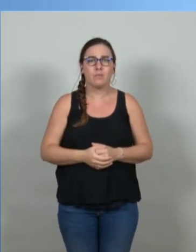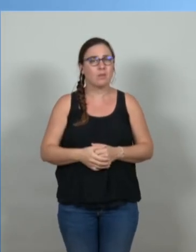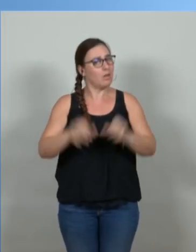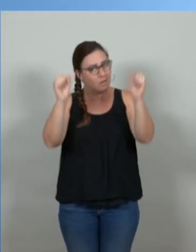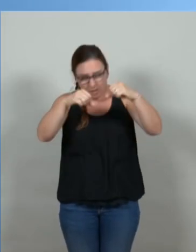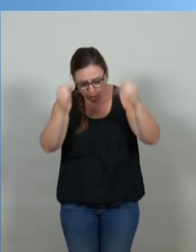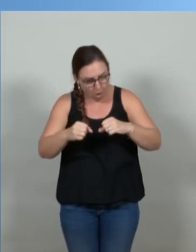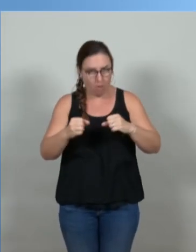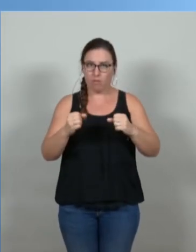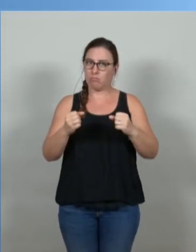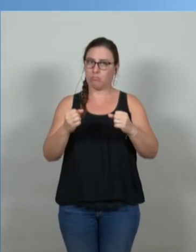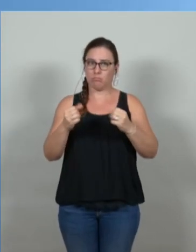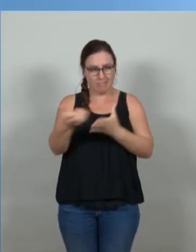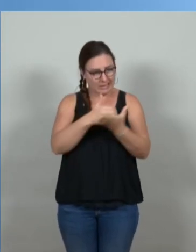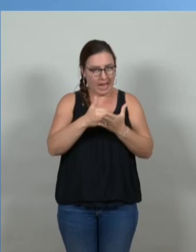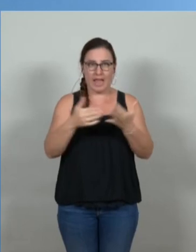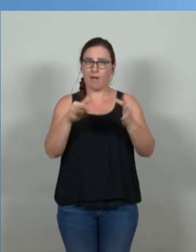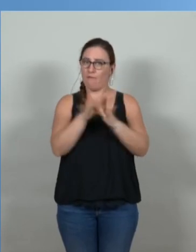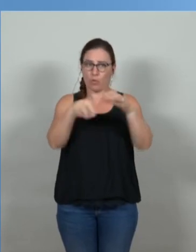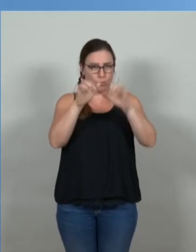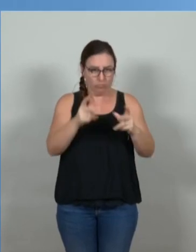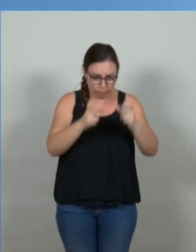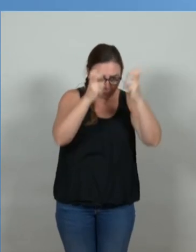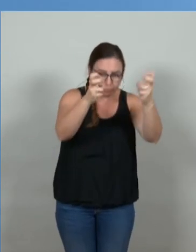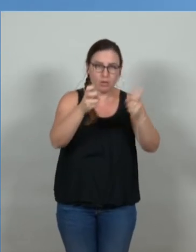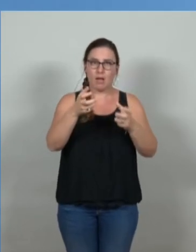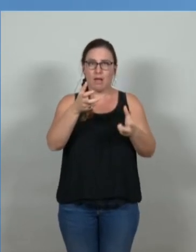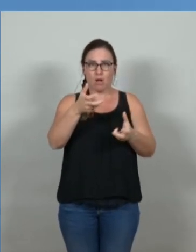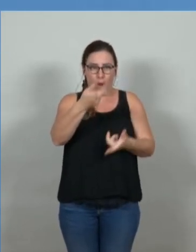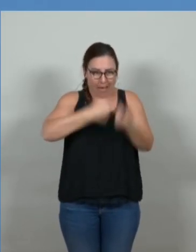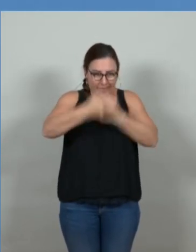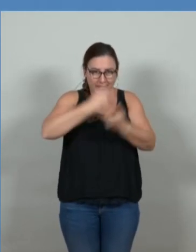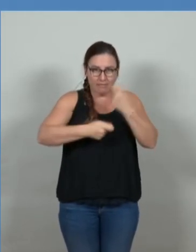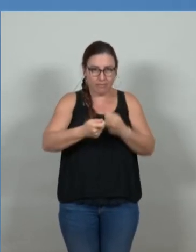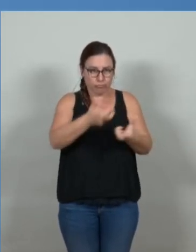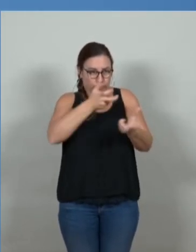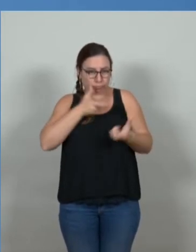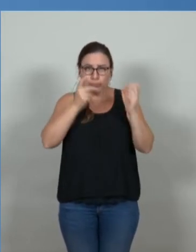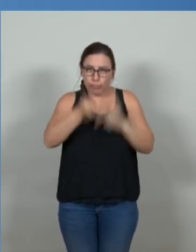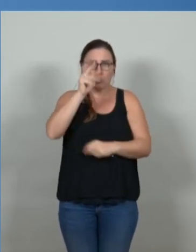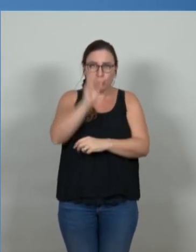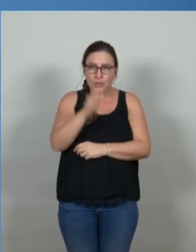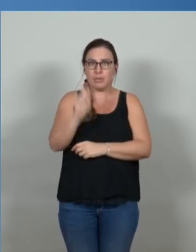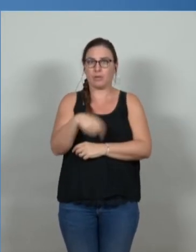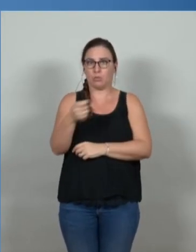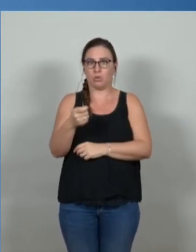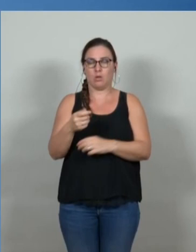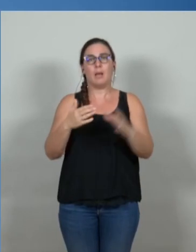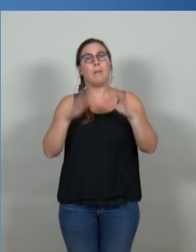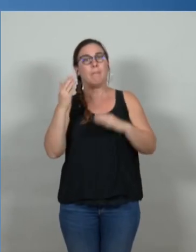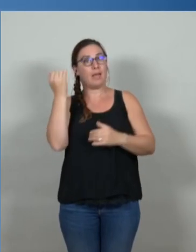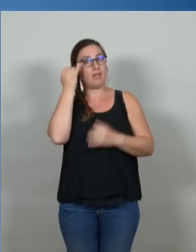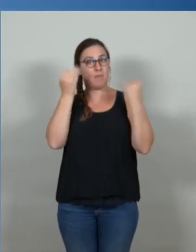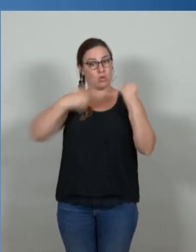faut revaloriser les salaires de la ponction publique oui il faut la rendre plus attractive évidemment mais dans ce cas là il faut que nous si nous décidons cela